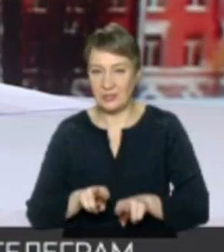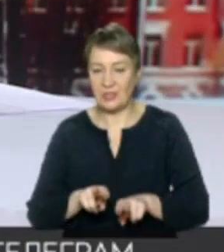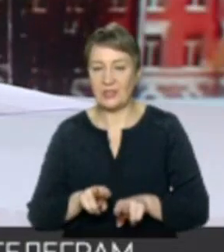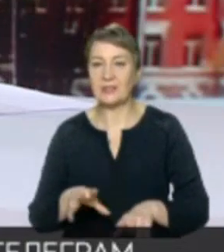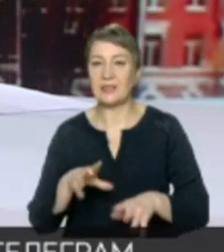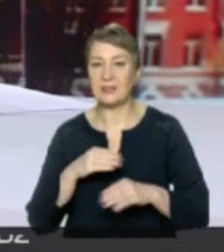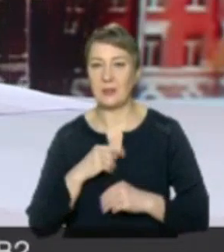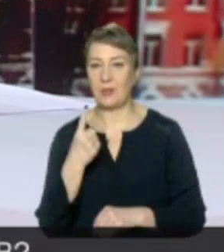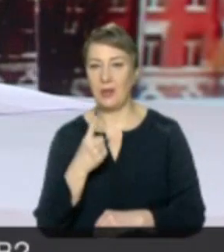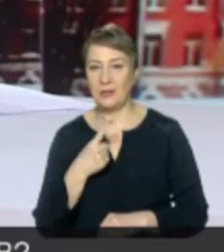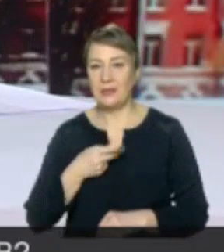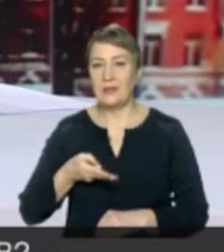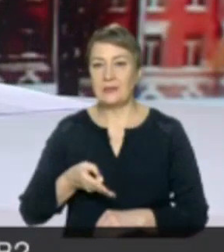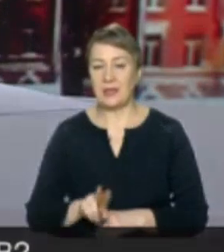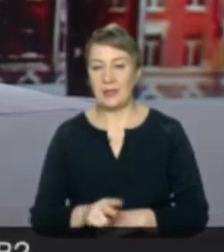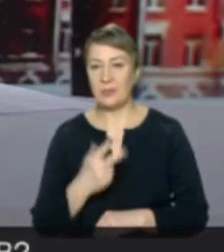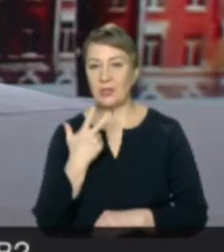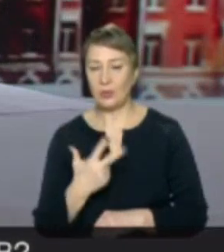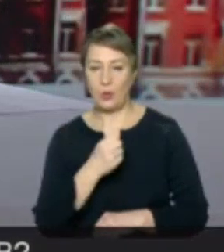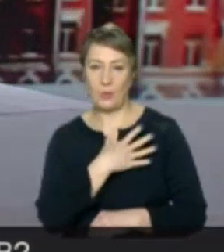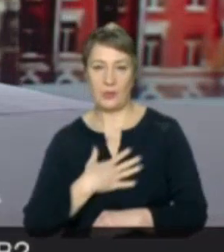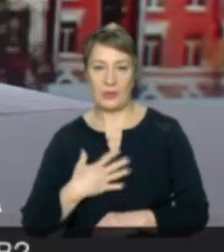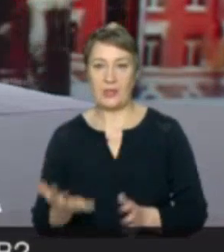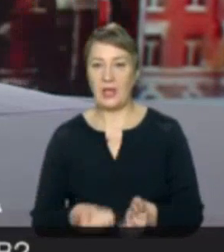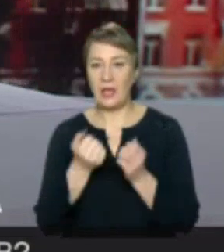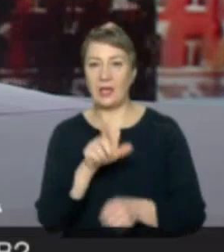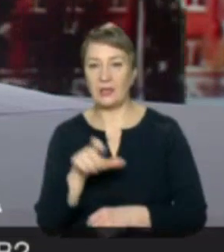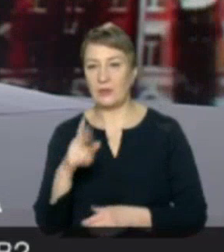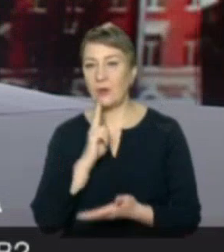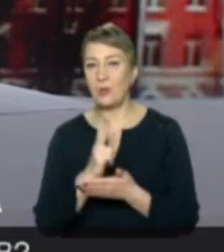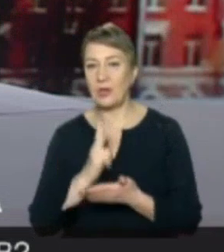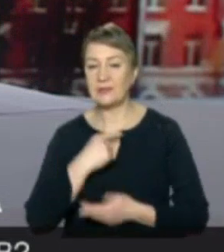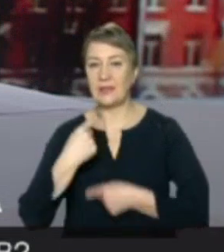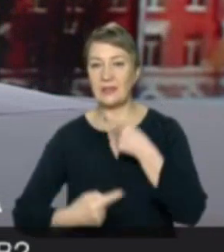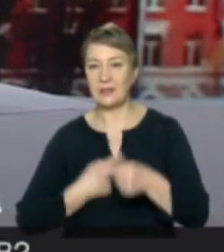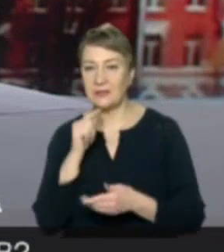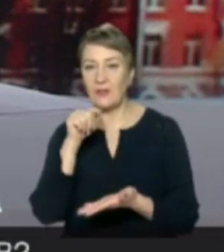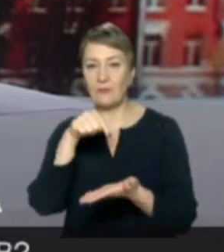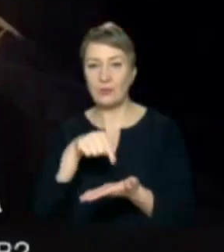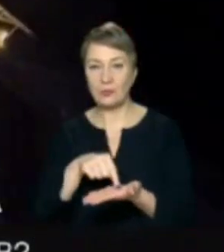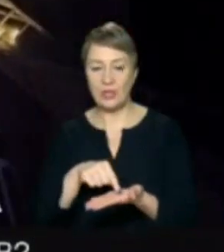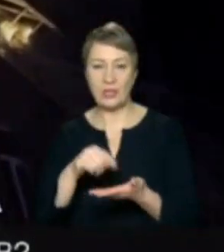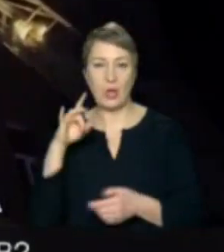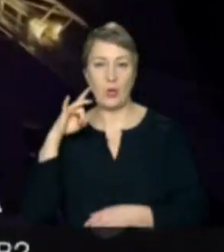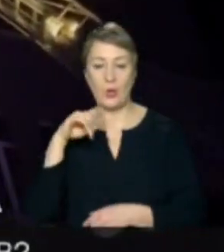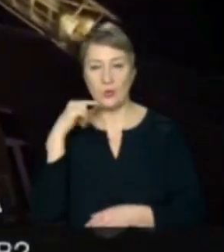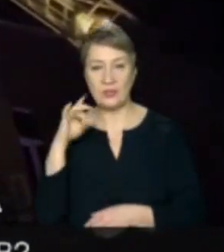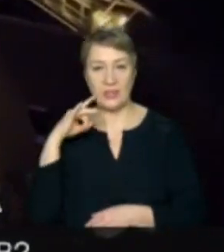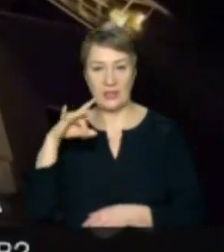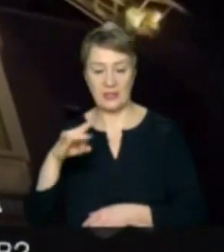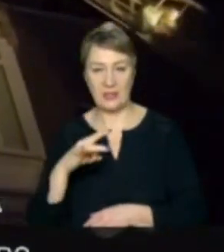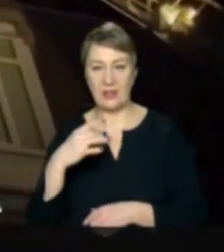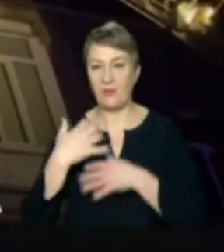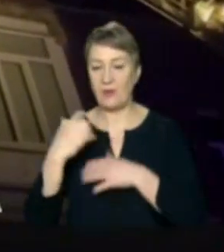Один загиблих і троє поранених. Рятувальники показали наслідки влучання російської ракети у житловий будинок у Харкові. Нагадаю,